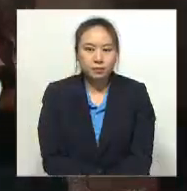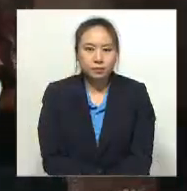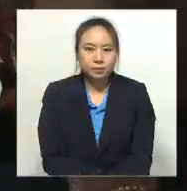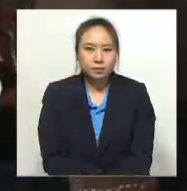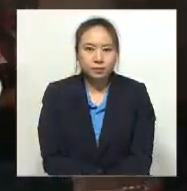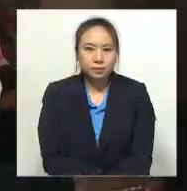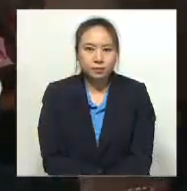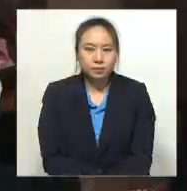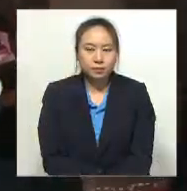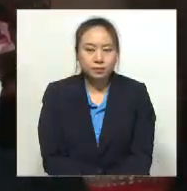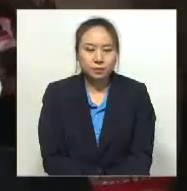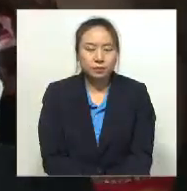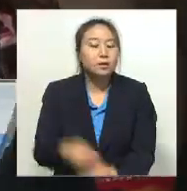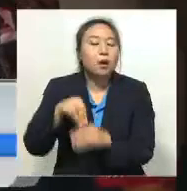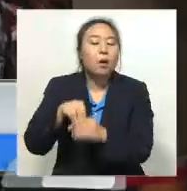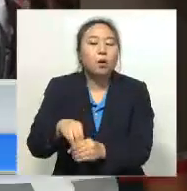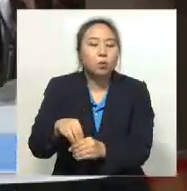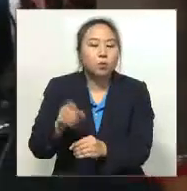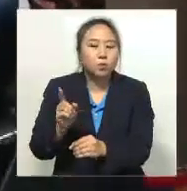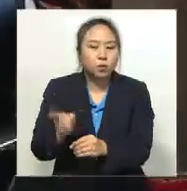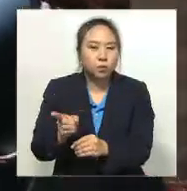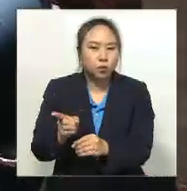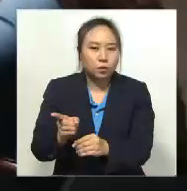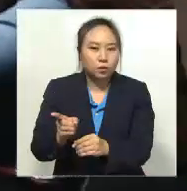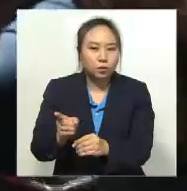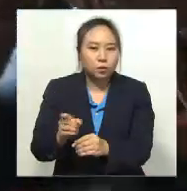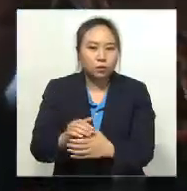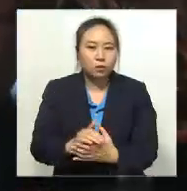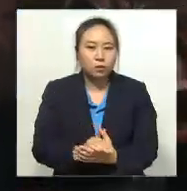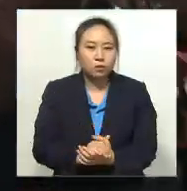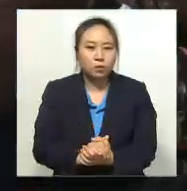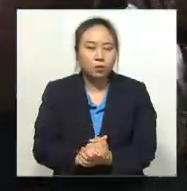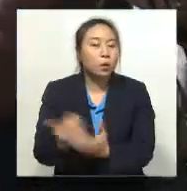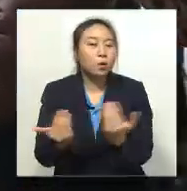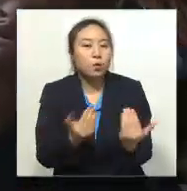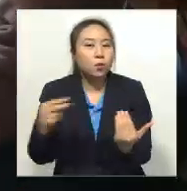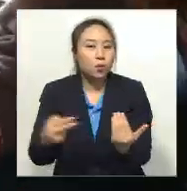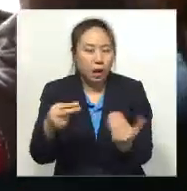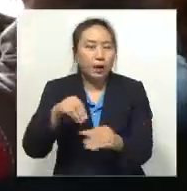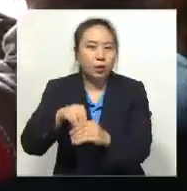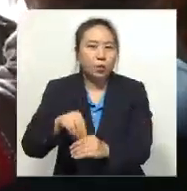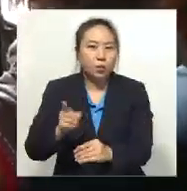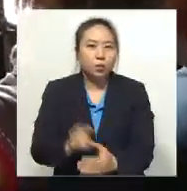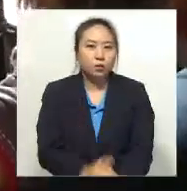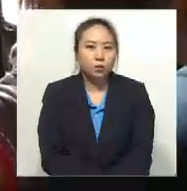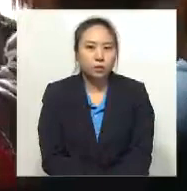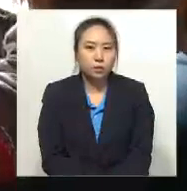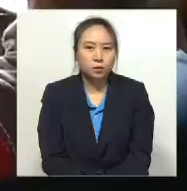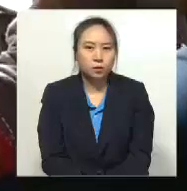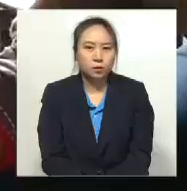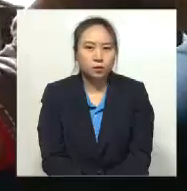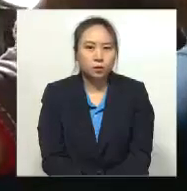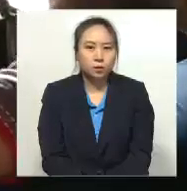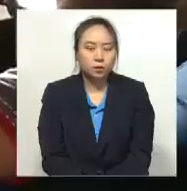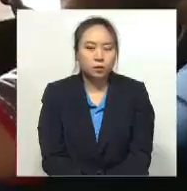แล้วช ี ว ิ ตตอนน ี้ เป็นย ัง ไงบ้างคะ เรื่องอะไรอยู่ไปนี่แหละครับปุ๊กฮานปุ๊กตัวอยู่ไปนี่นำมูนี่แหละพาลูกพาหลานอยู่นี่เลย แล้วเวลาจะออก